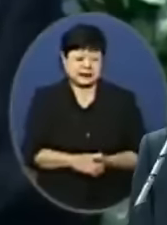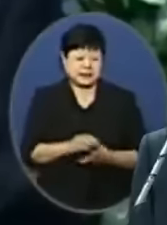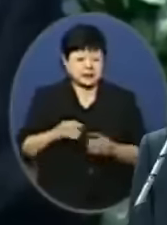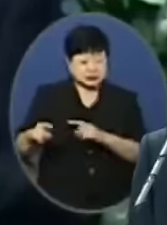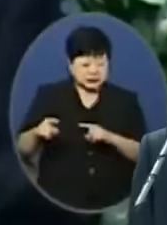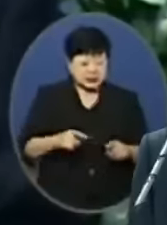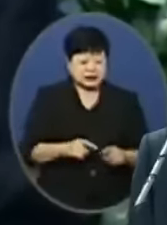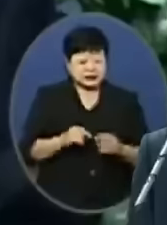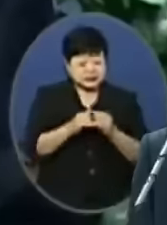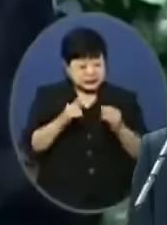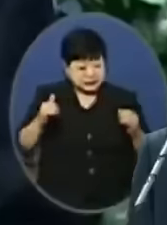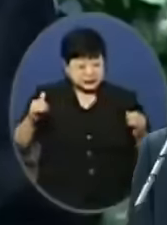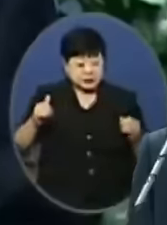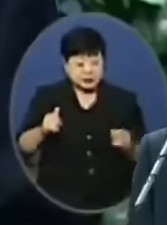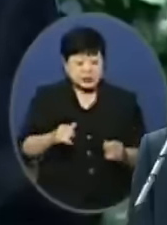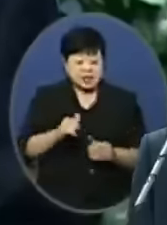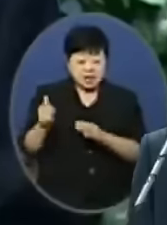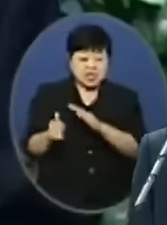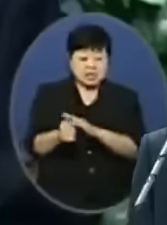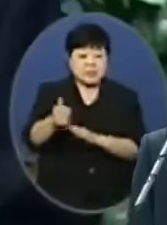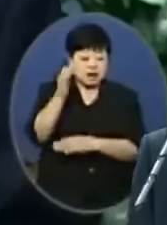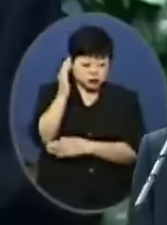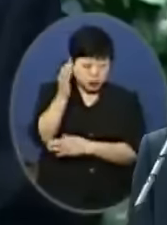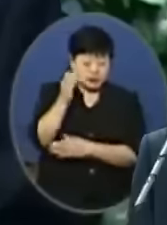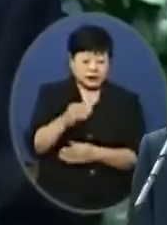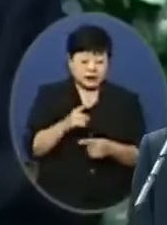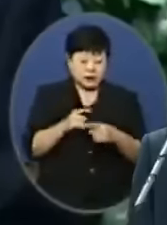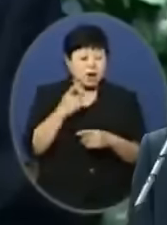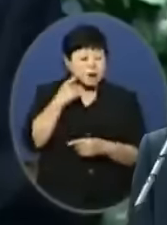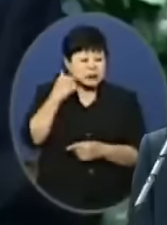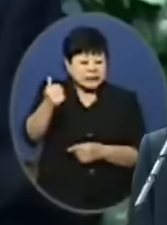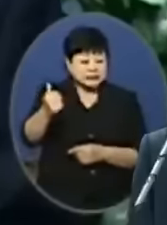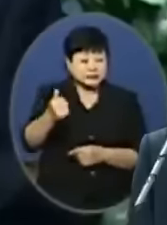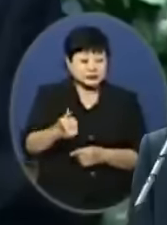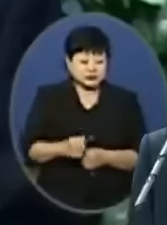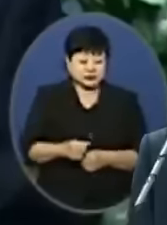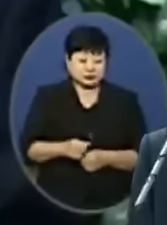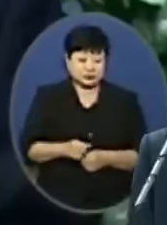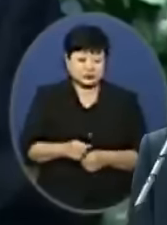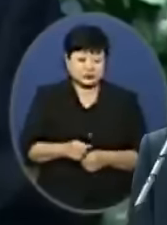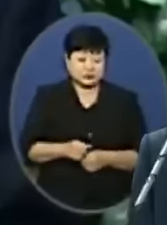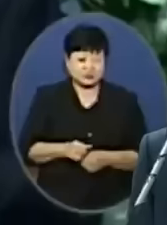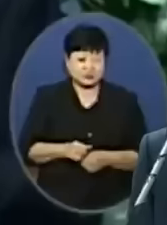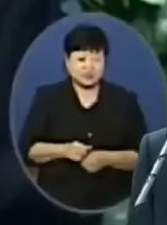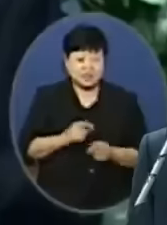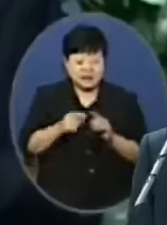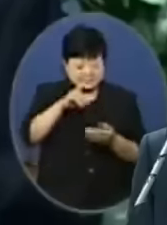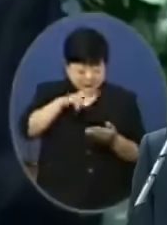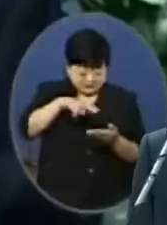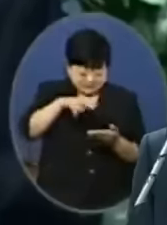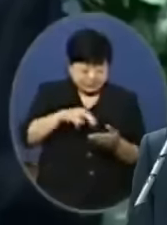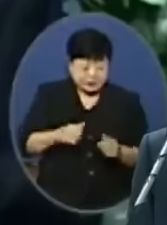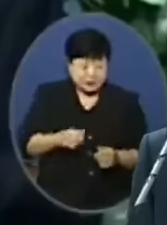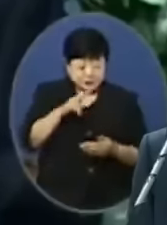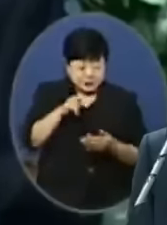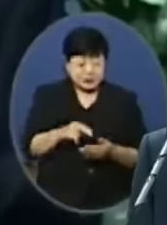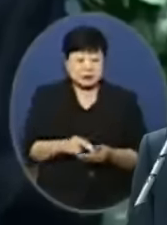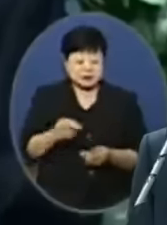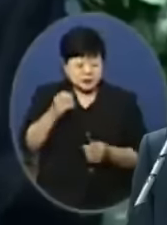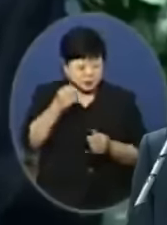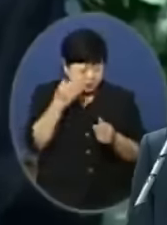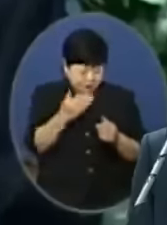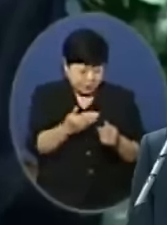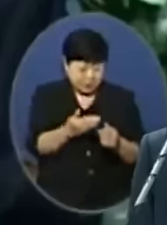정치하는 사람도 국민들에게 희망을 줘야 되는 것입니다. 교회 목사도 자기 말 하지 말고 성경을 열심히 읽고